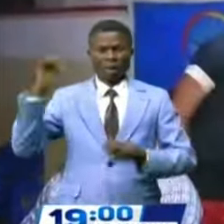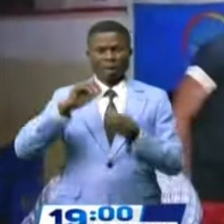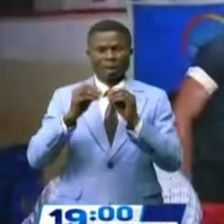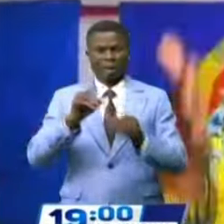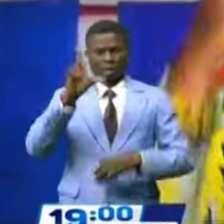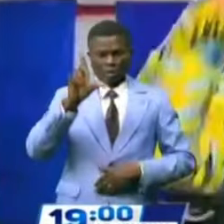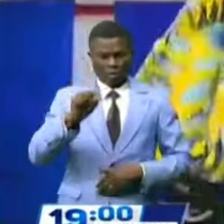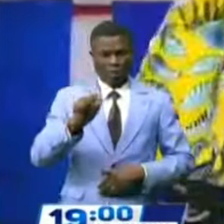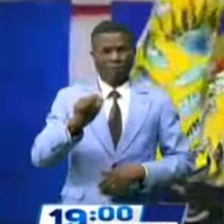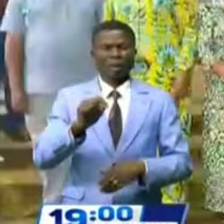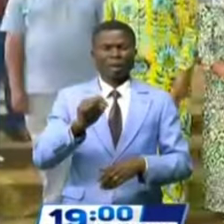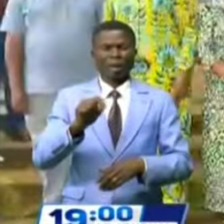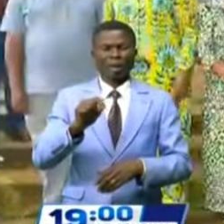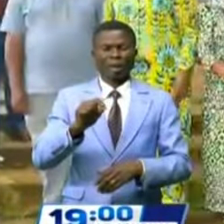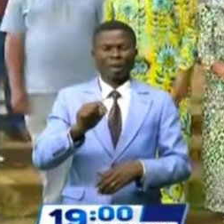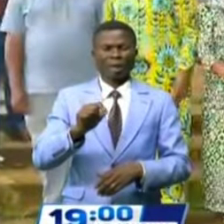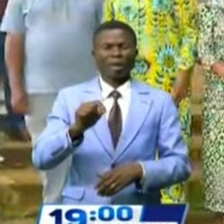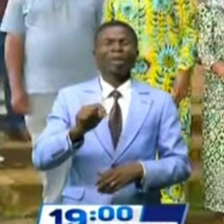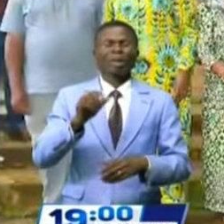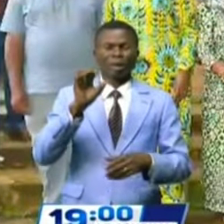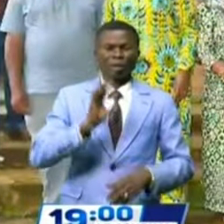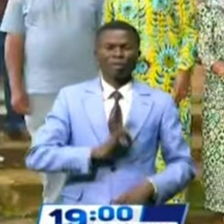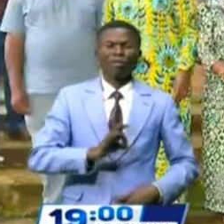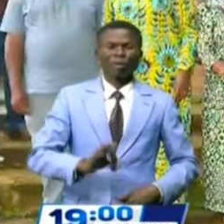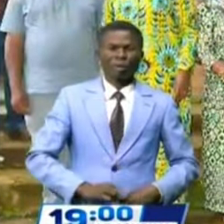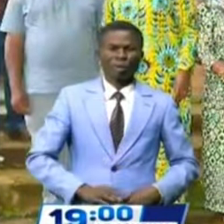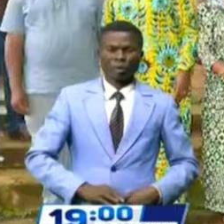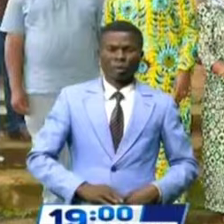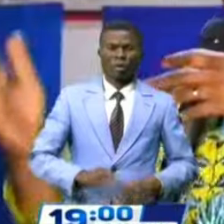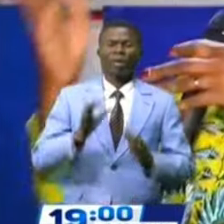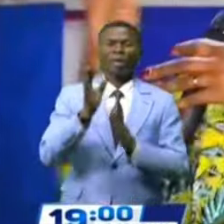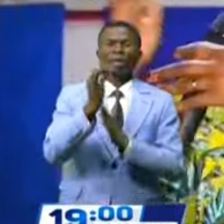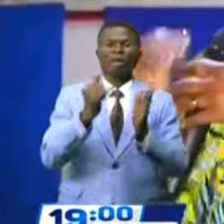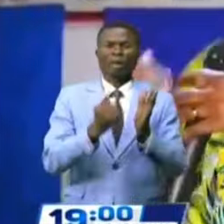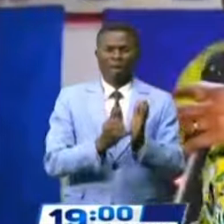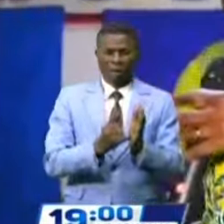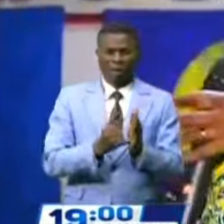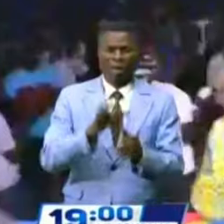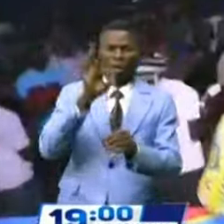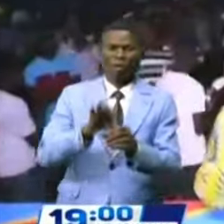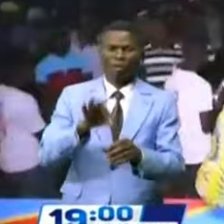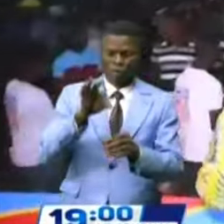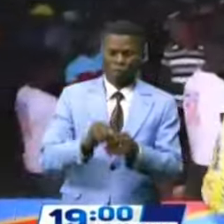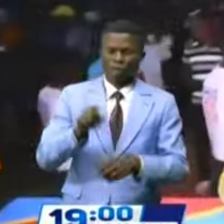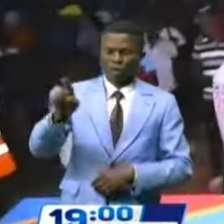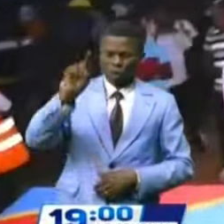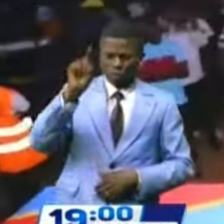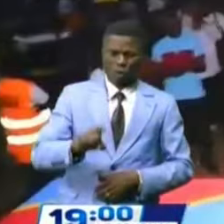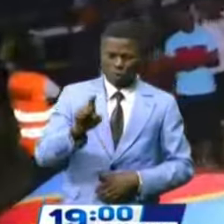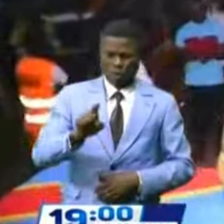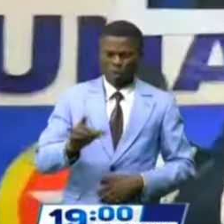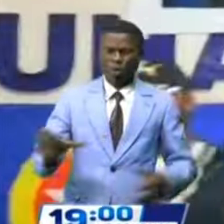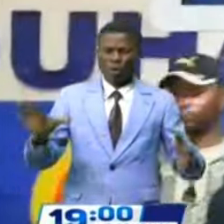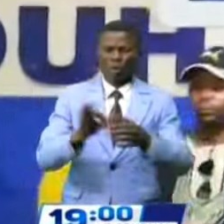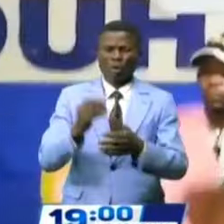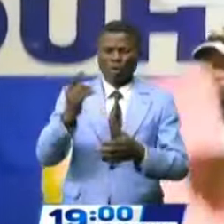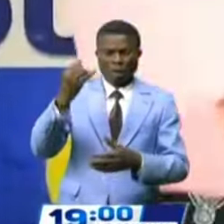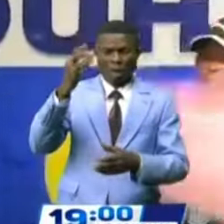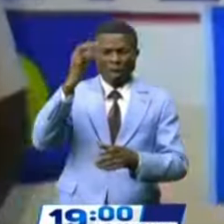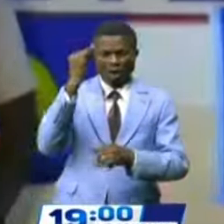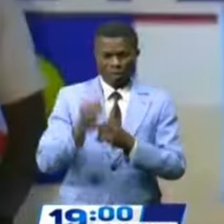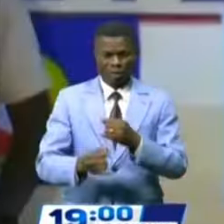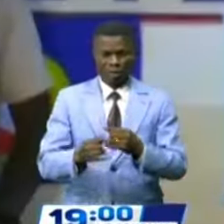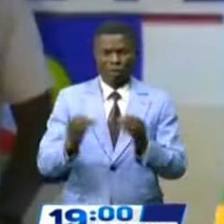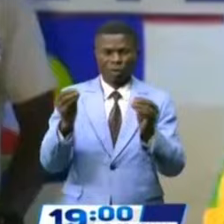demandez de soutenir, de voter les 20, de voter les 16, de voter les 24. On est ensemble. C'est à l'issue